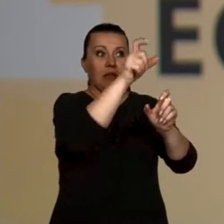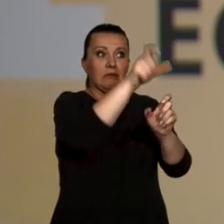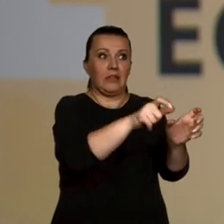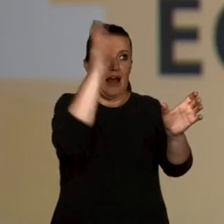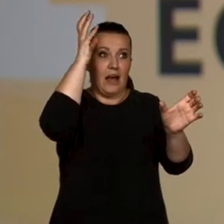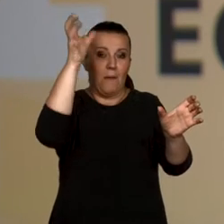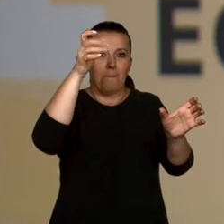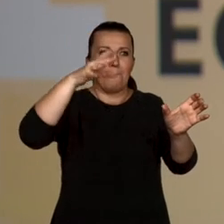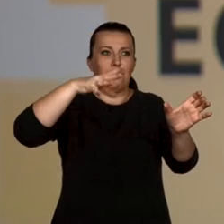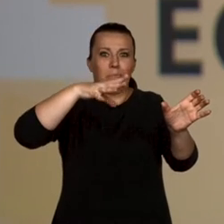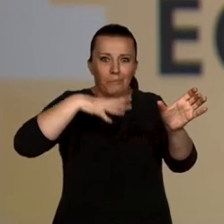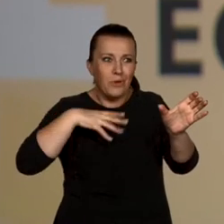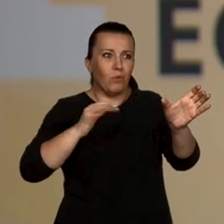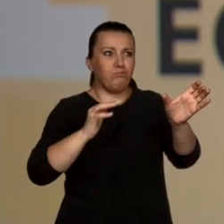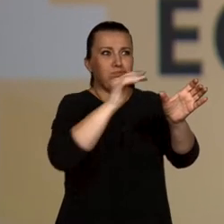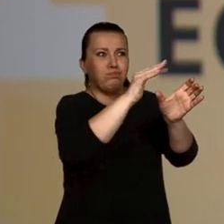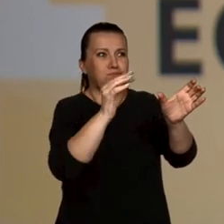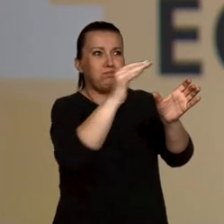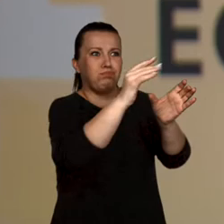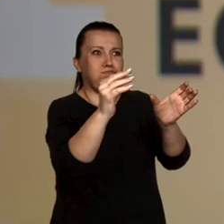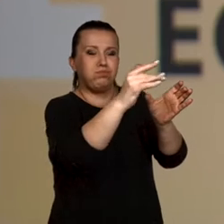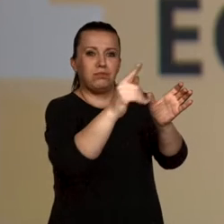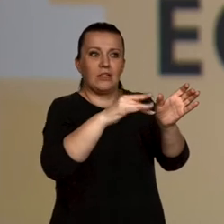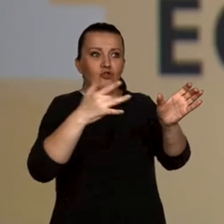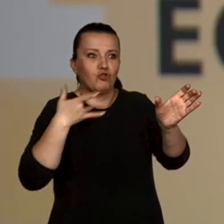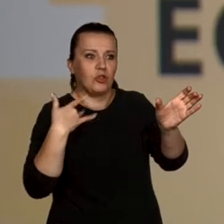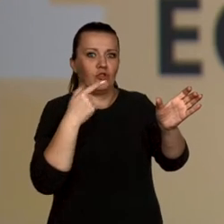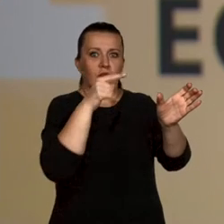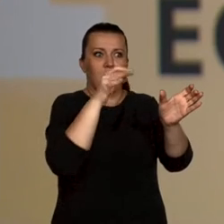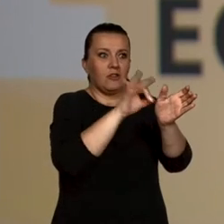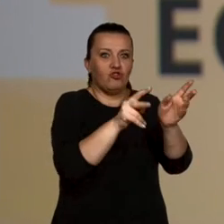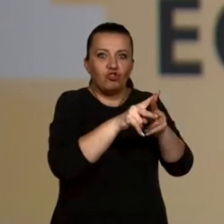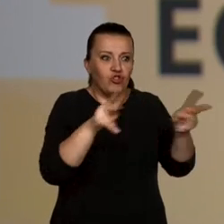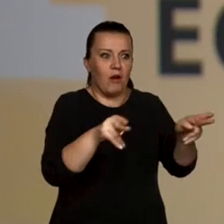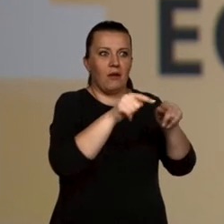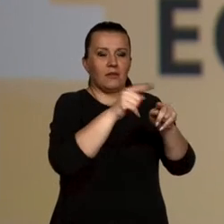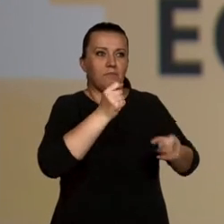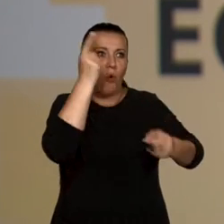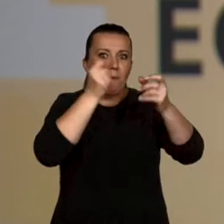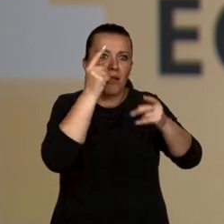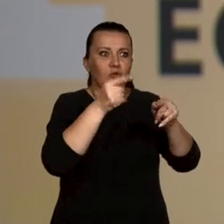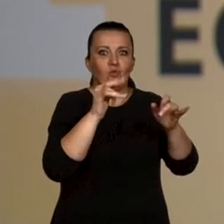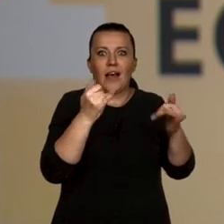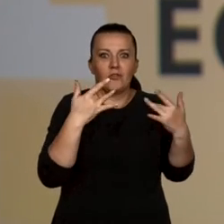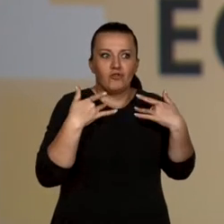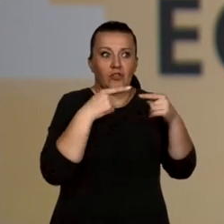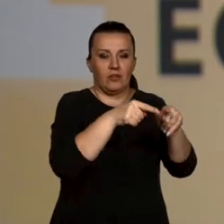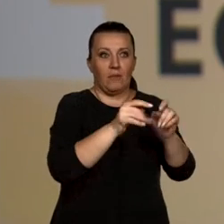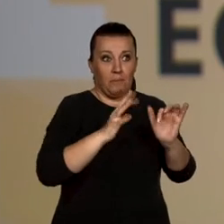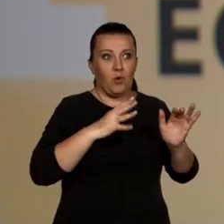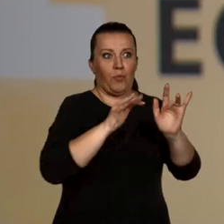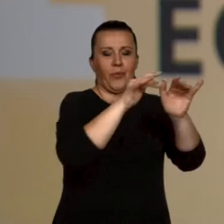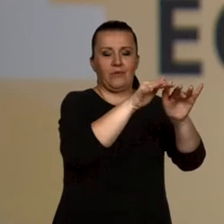oni zostali uformowani w konkretnym czasie i przez konkretne idee. Dlatego po to jest nam potrzebna